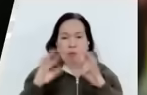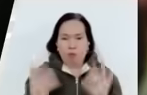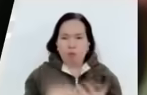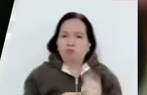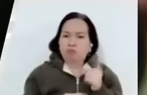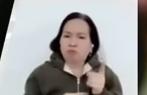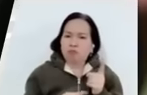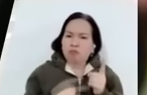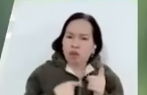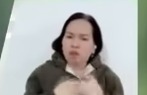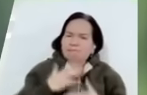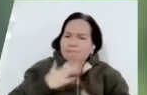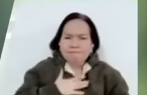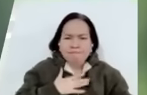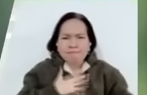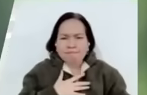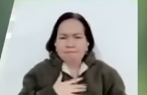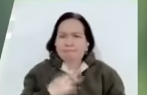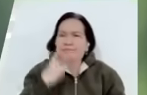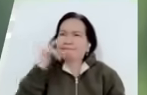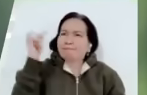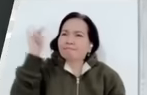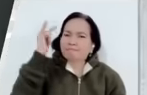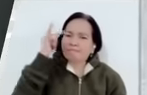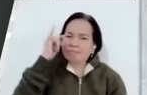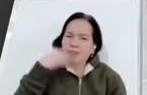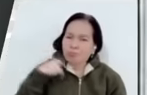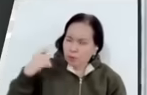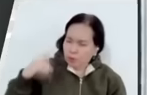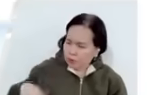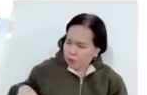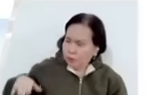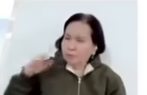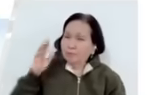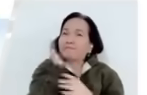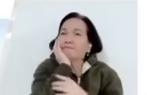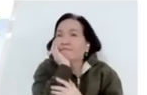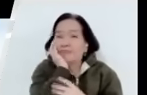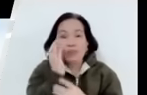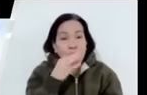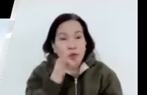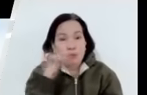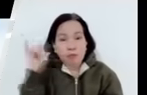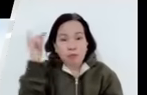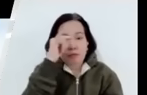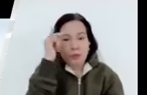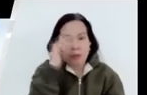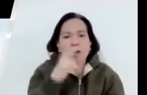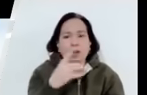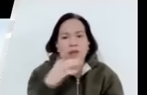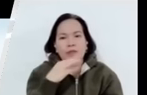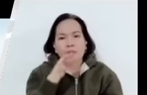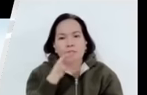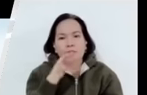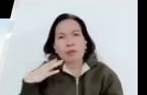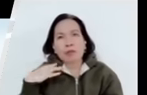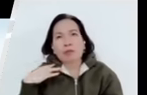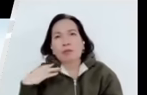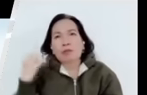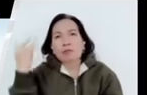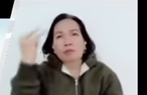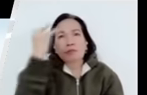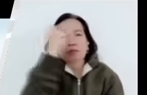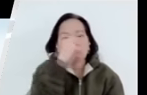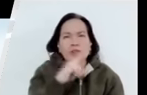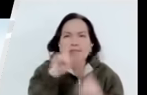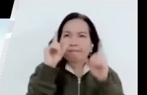eroplano. Mula bata po ako. Nakahiligan ko po yung mga eroplano. Kaya ang hilig niya ngayon, plane spotting. Pag-aabang ng mga eroplano, kinukuhanan po